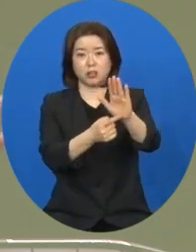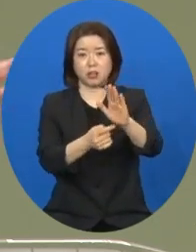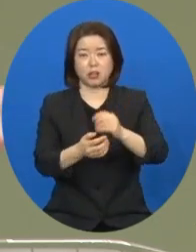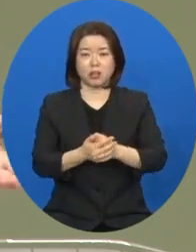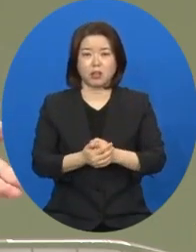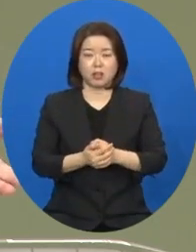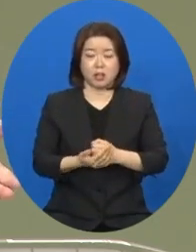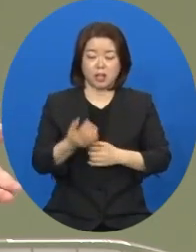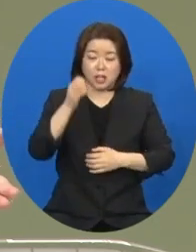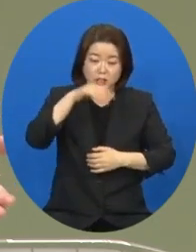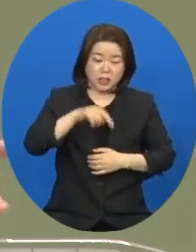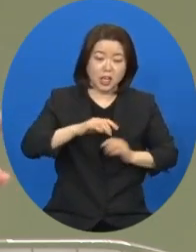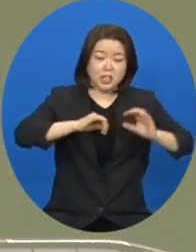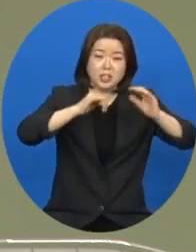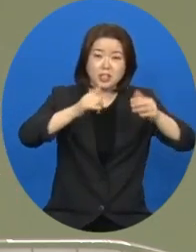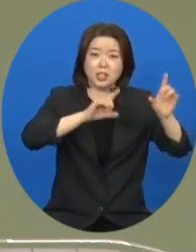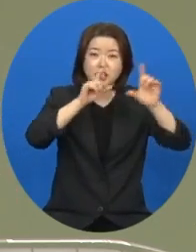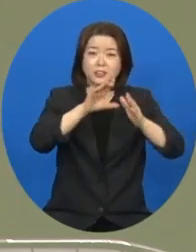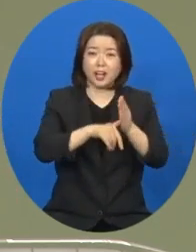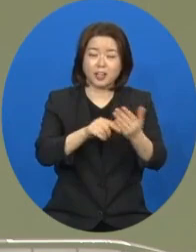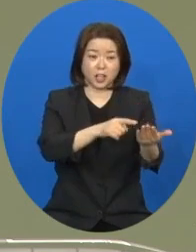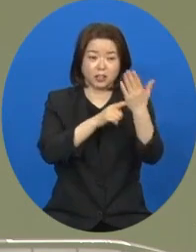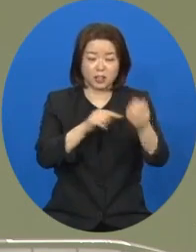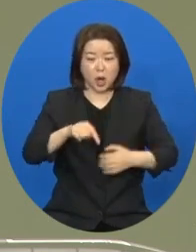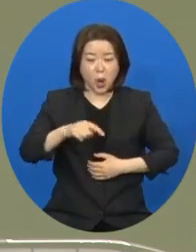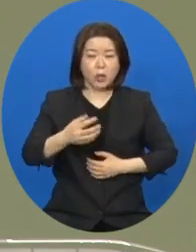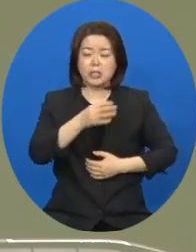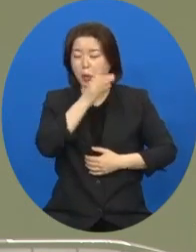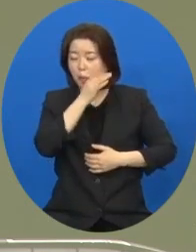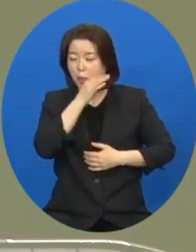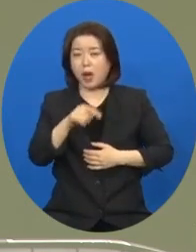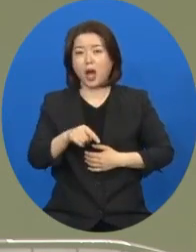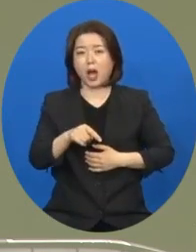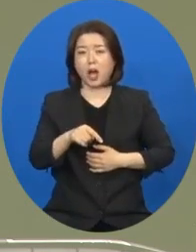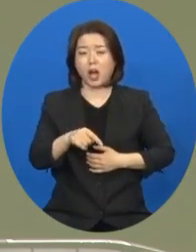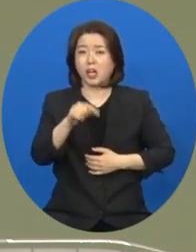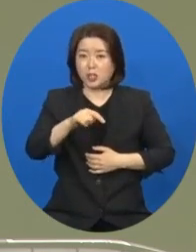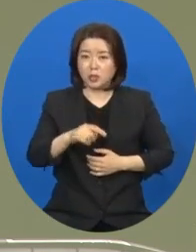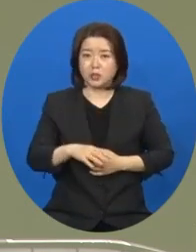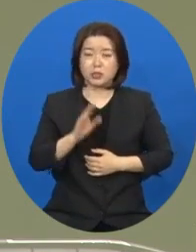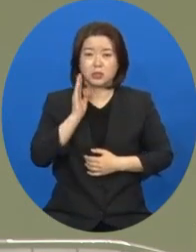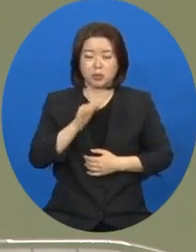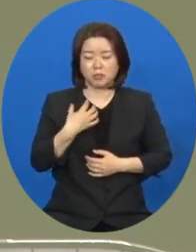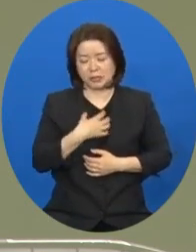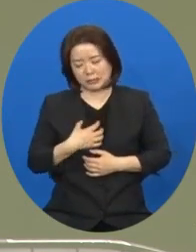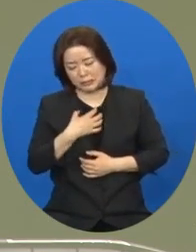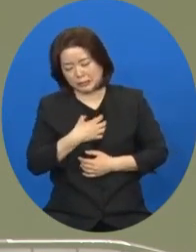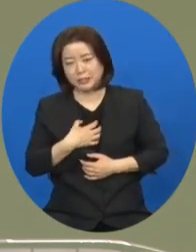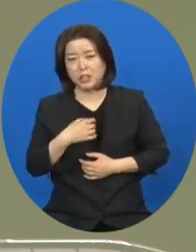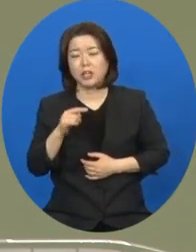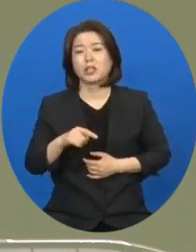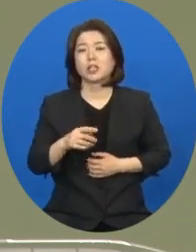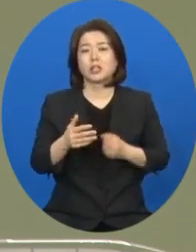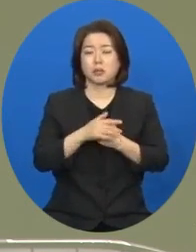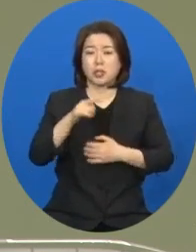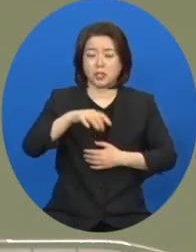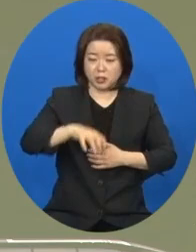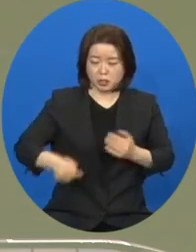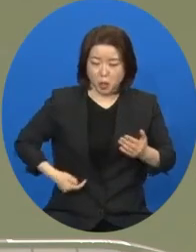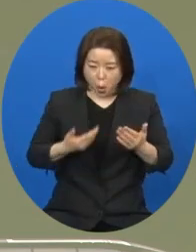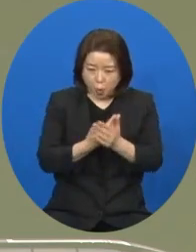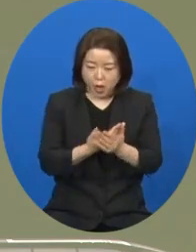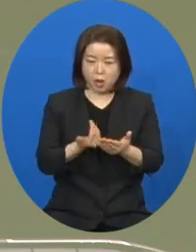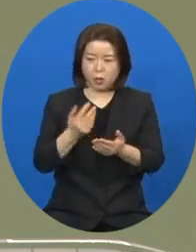이 세상에서 드러나고 여기서 창피하고 여기서 부끄럽고 여기서 너무 괴롭고 그래서 여기서